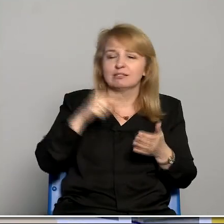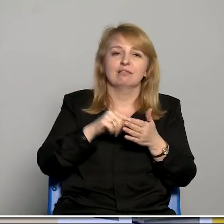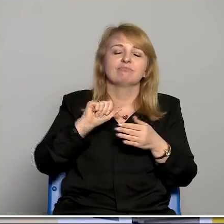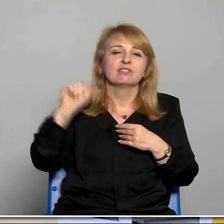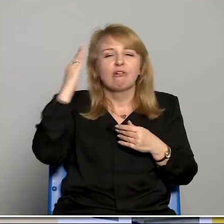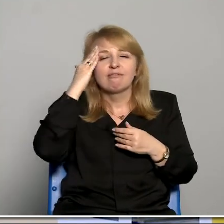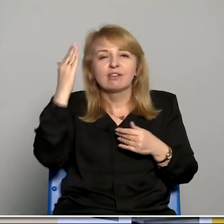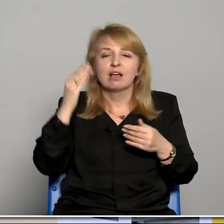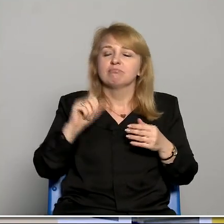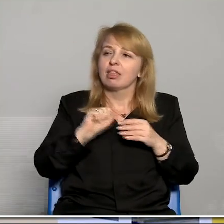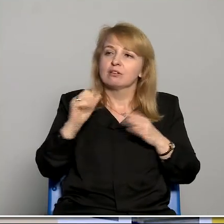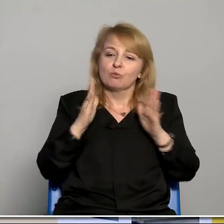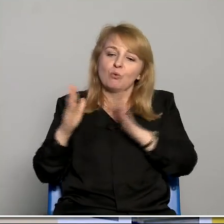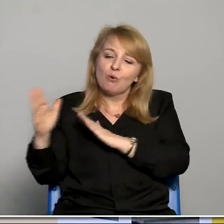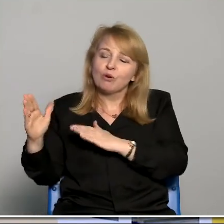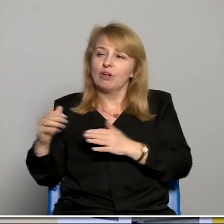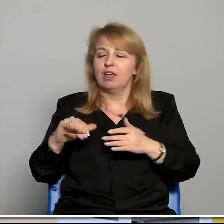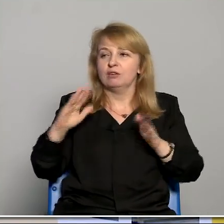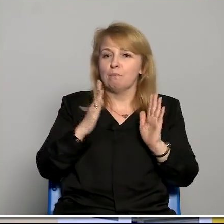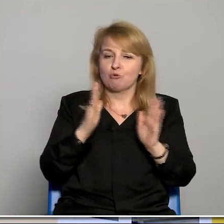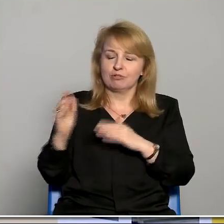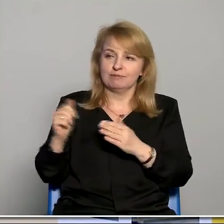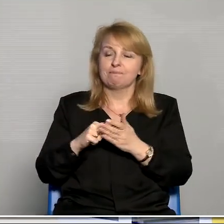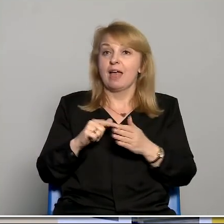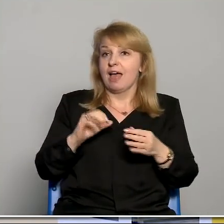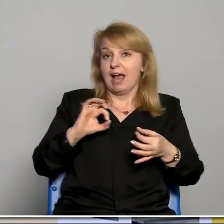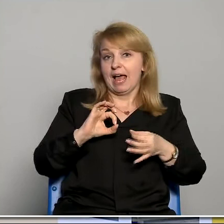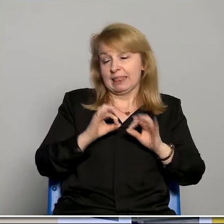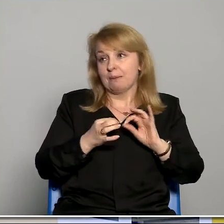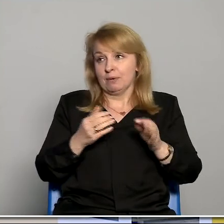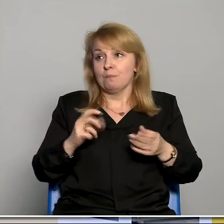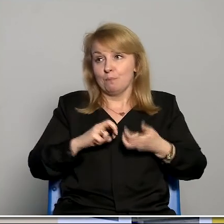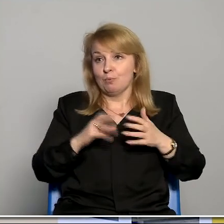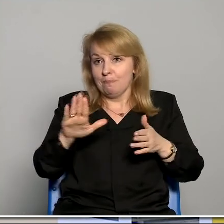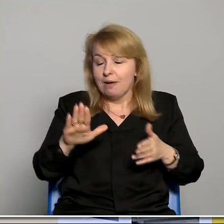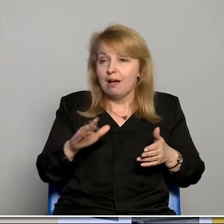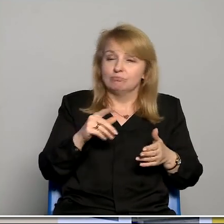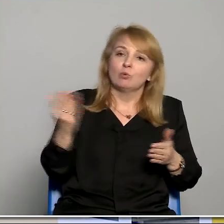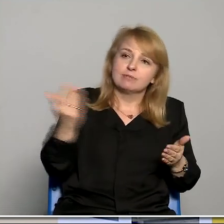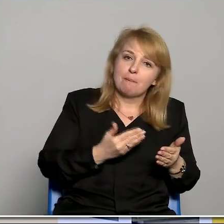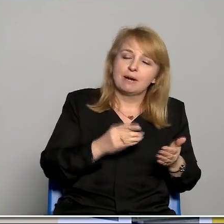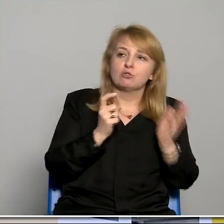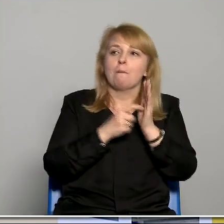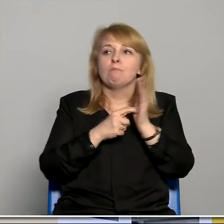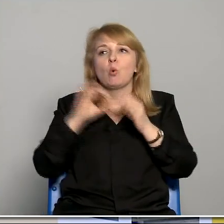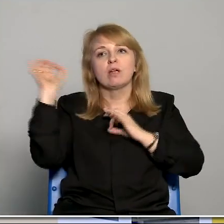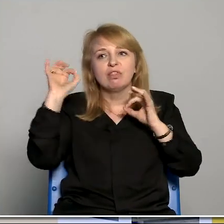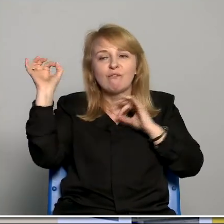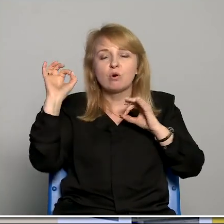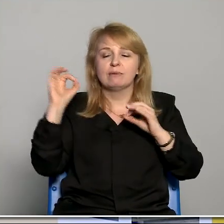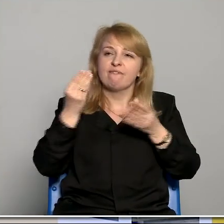to wszystko się jakoś poukłada. Gdyby były z tym problemy, to oczywiście zapraszamy do punktów informacyjnych i nie tylko